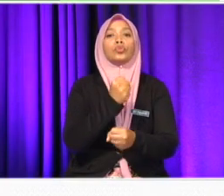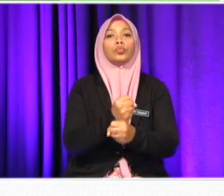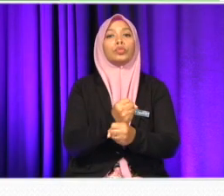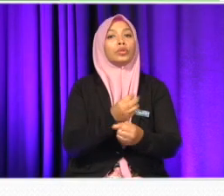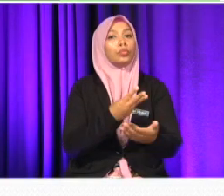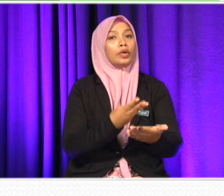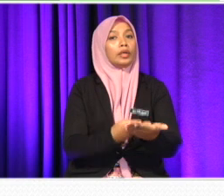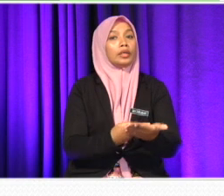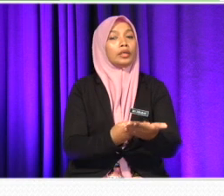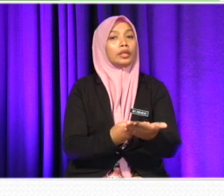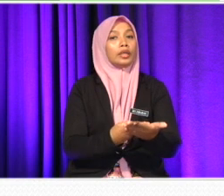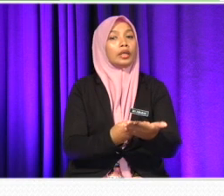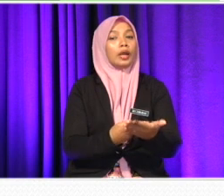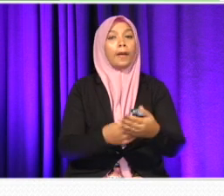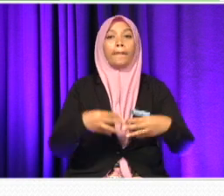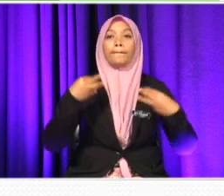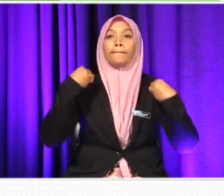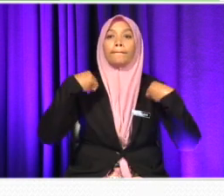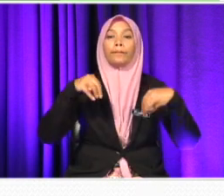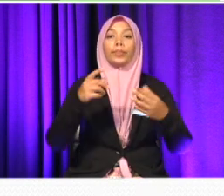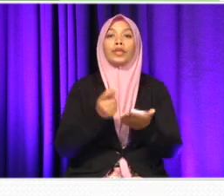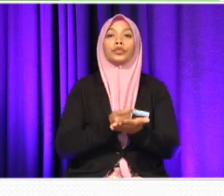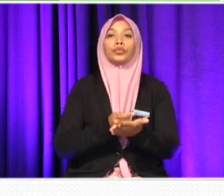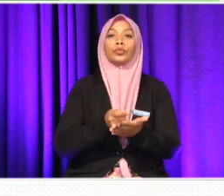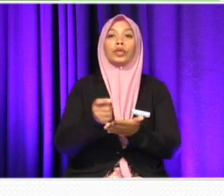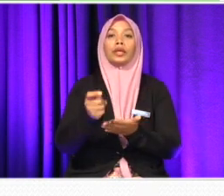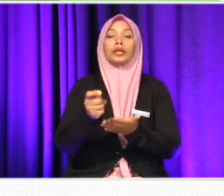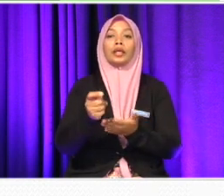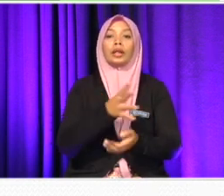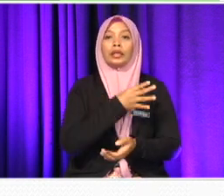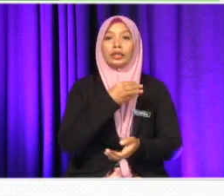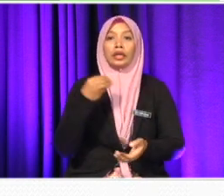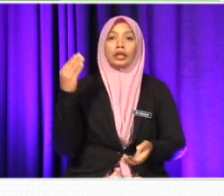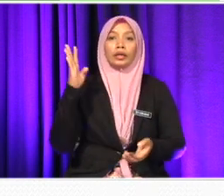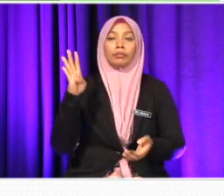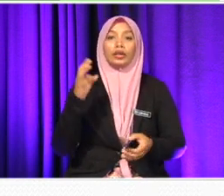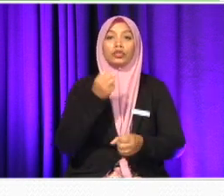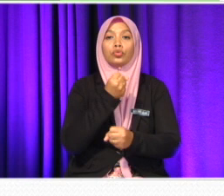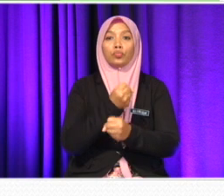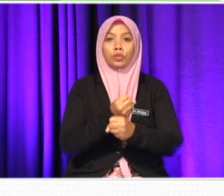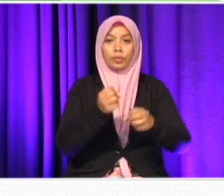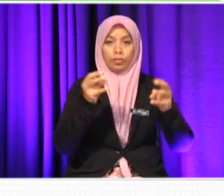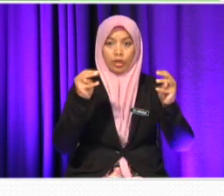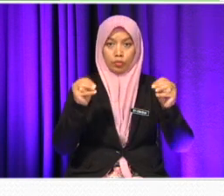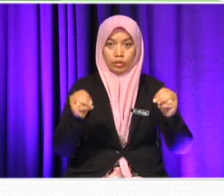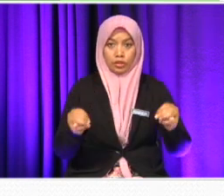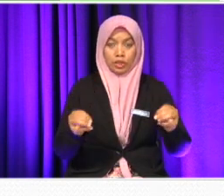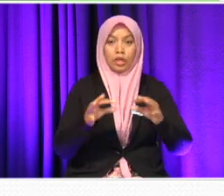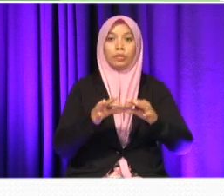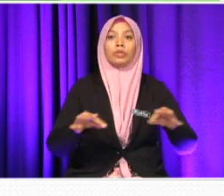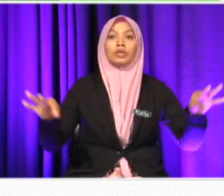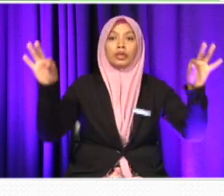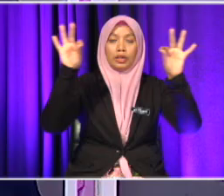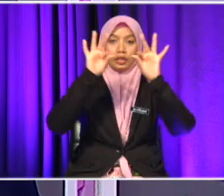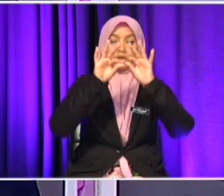keuangan ternyata bulan Jawa tunai dan penyakit keuangan dan yang keempat sumber manusia yaitu kepentingan dan perancangan